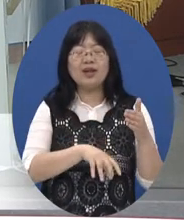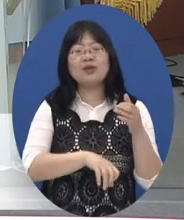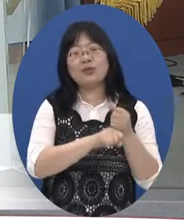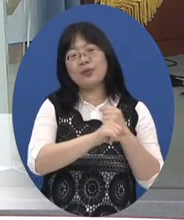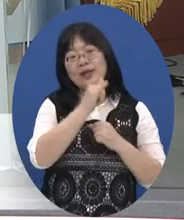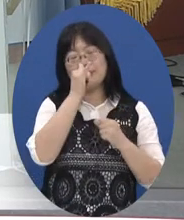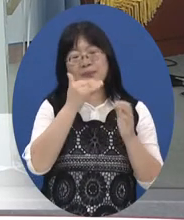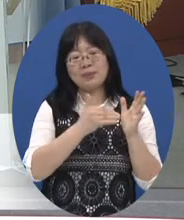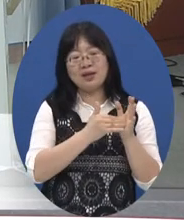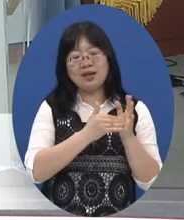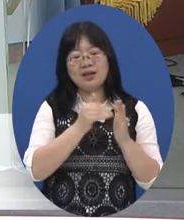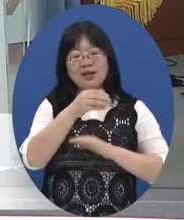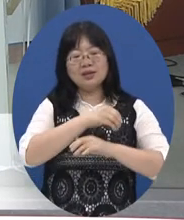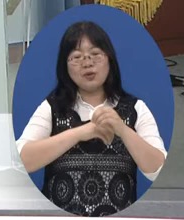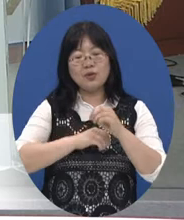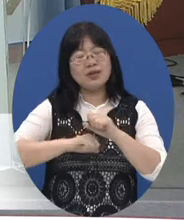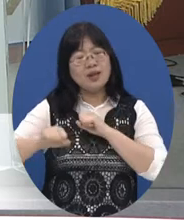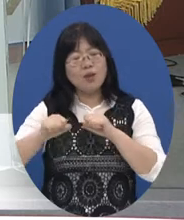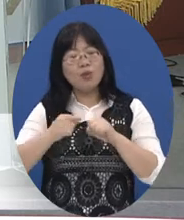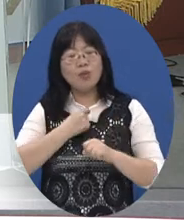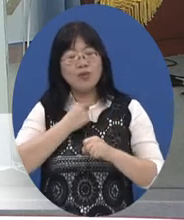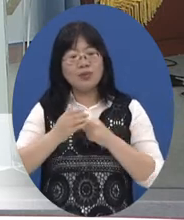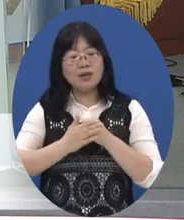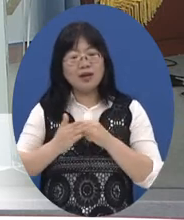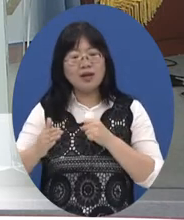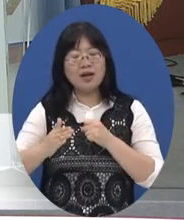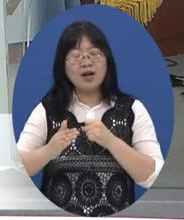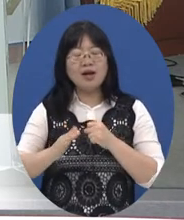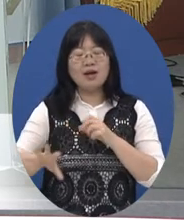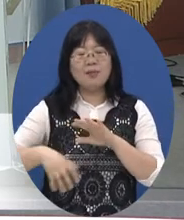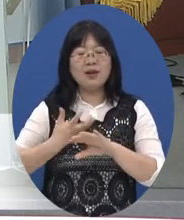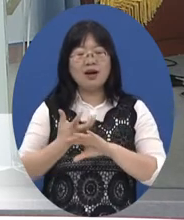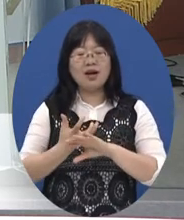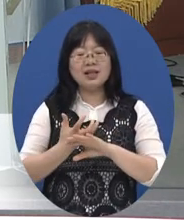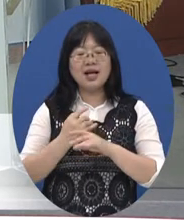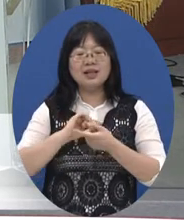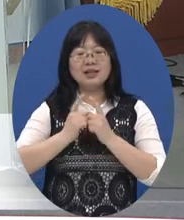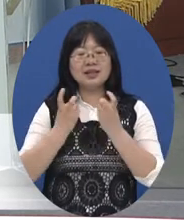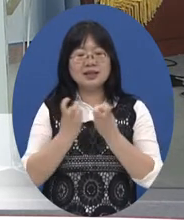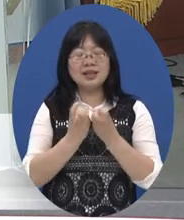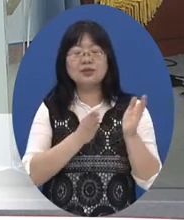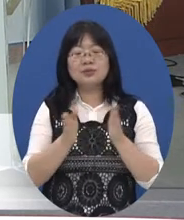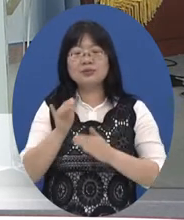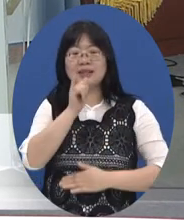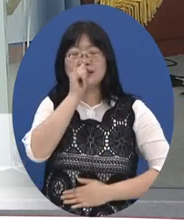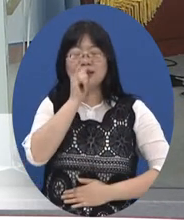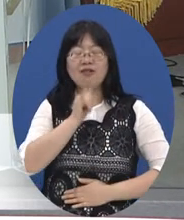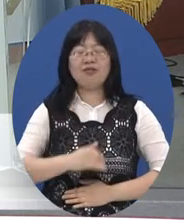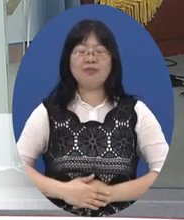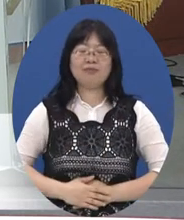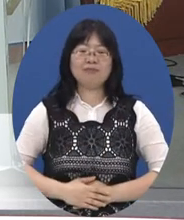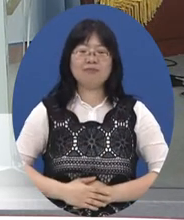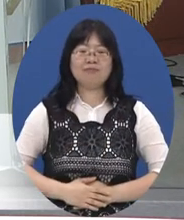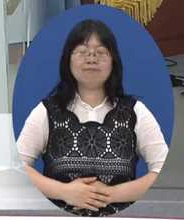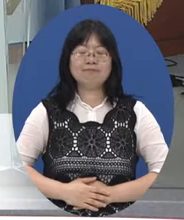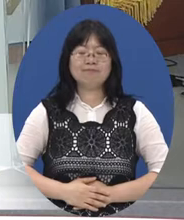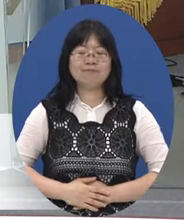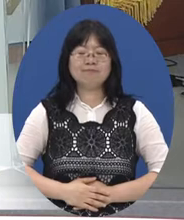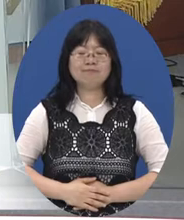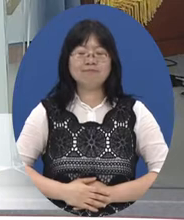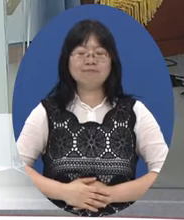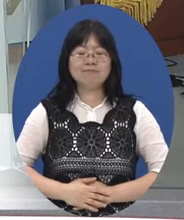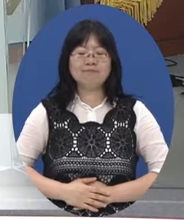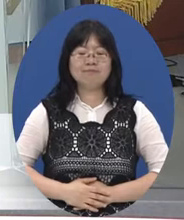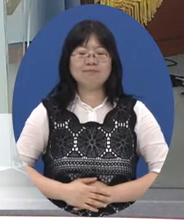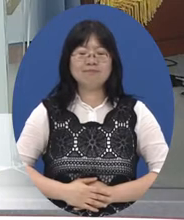하는데요. 적극적으로 대응하겠다며 오늘 경기도가 파격적인 대응책을 내놨습니다. 최지영 기자가 관련 내용 취재했습니다.